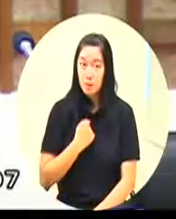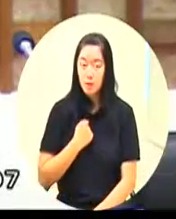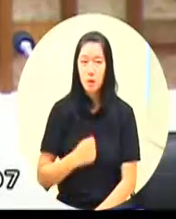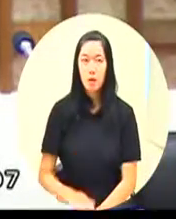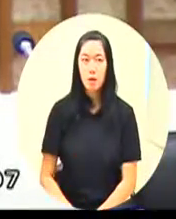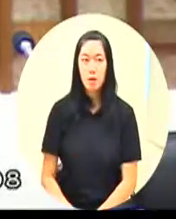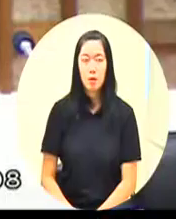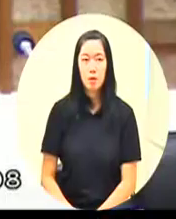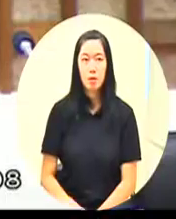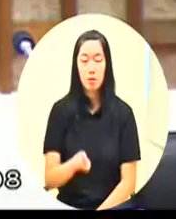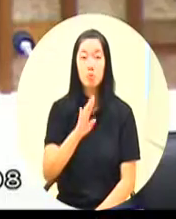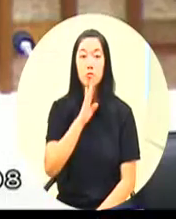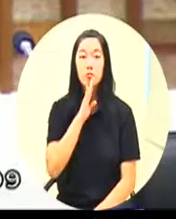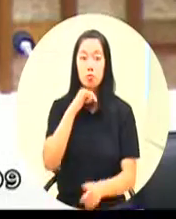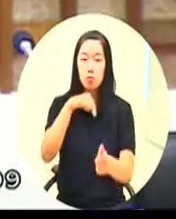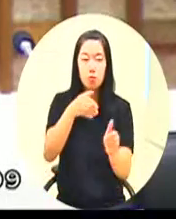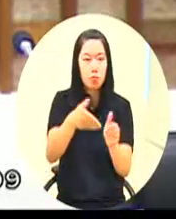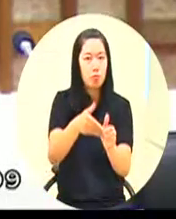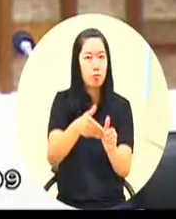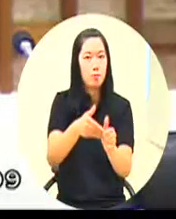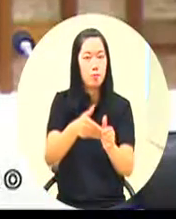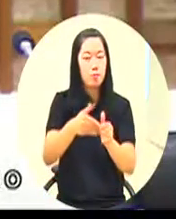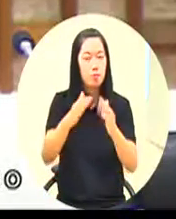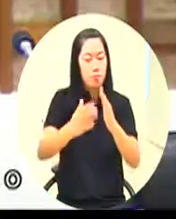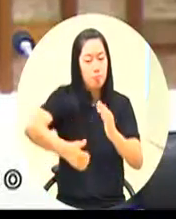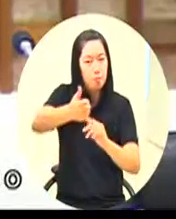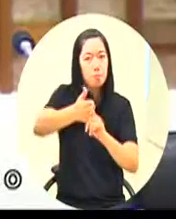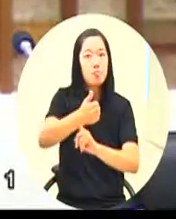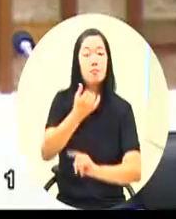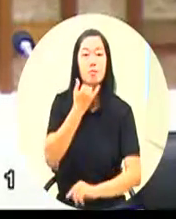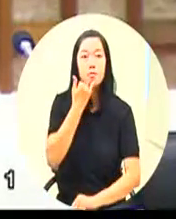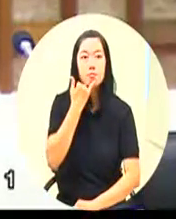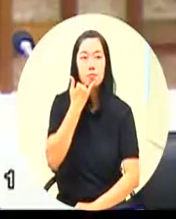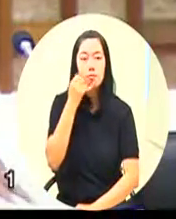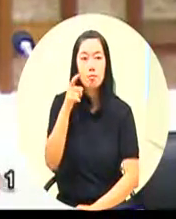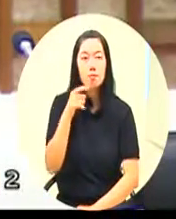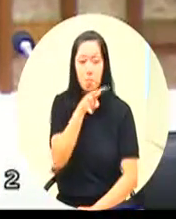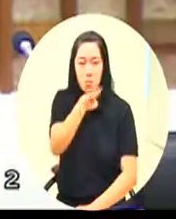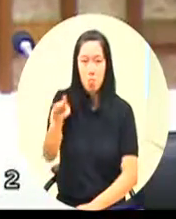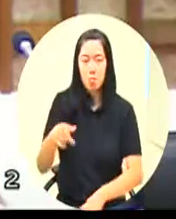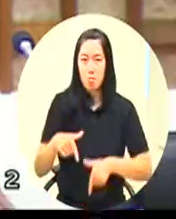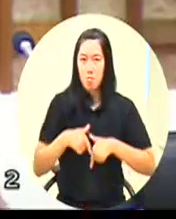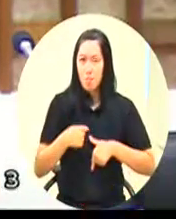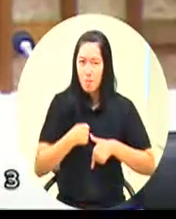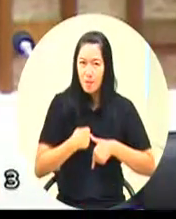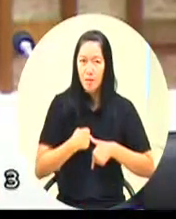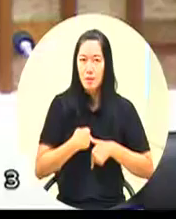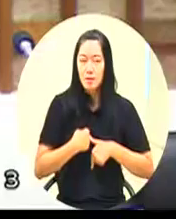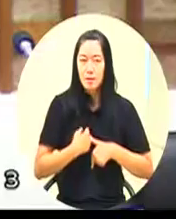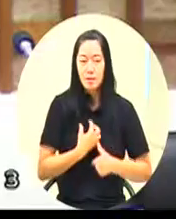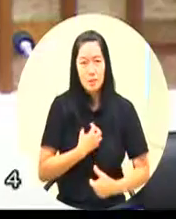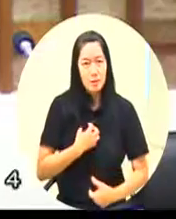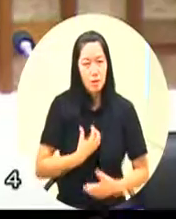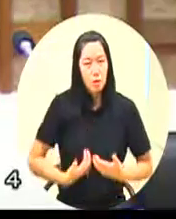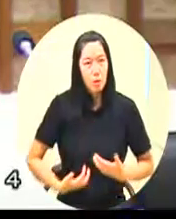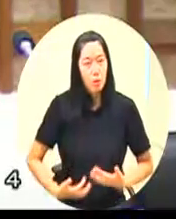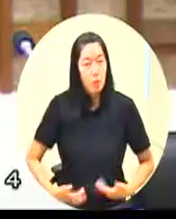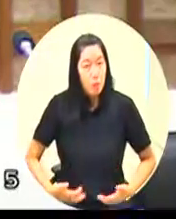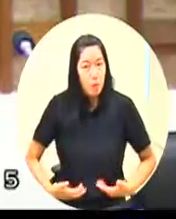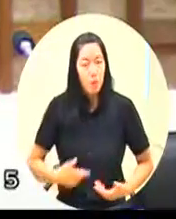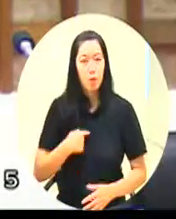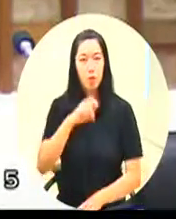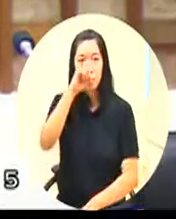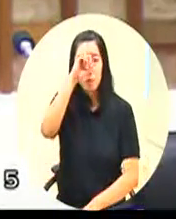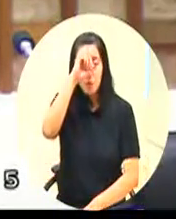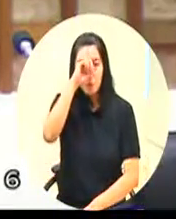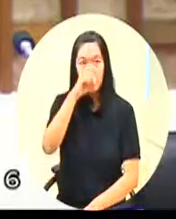我也在想说，你是教育局的大家长，你应该了解他们的心里面的一个焦虑啊。我们也希望这个灾损的